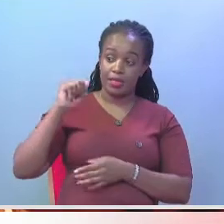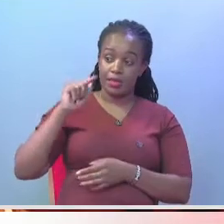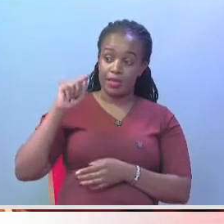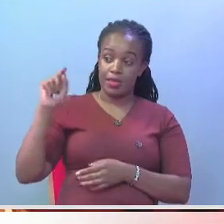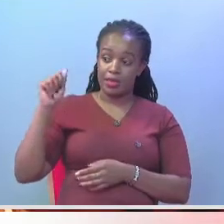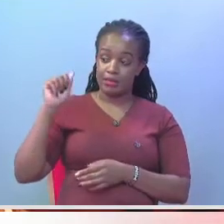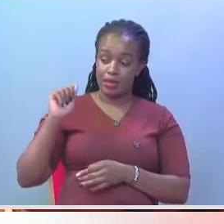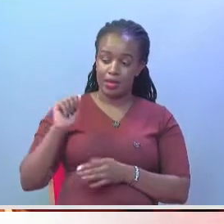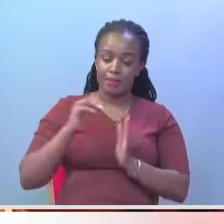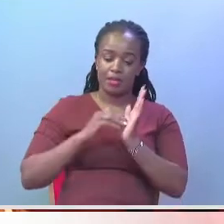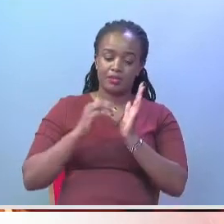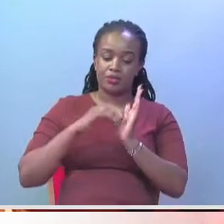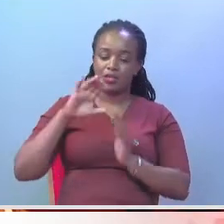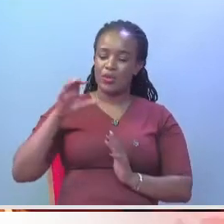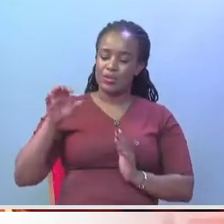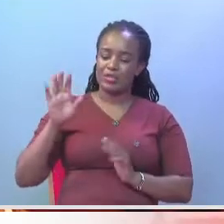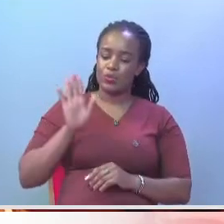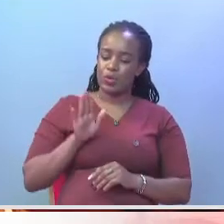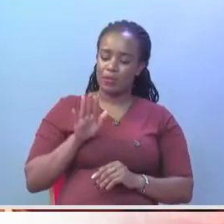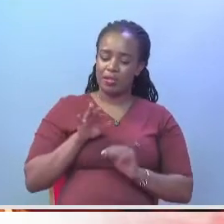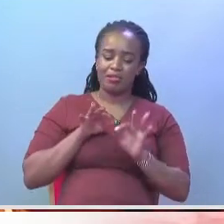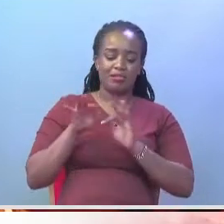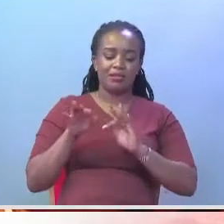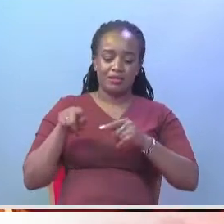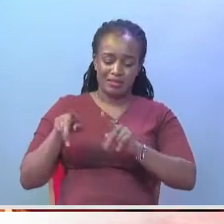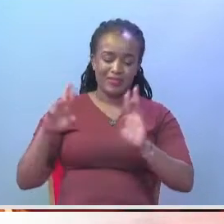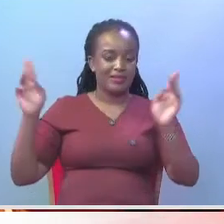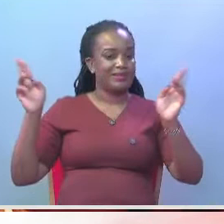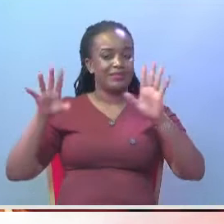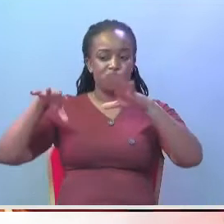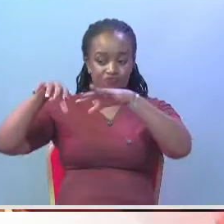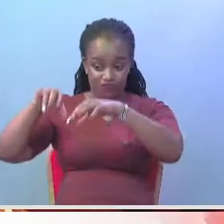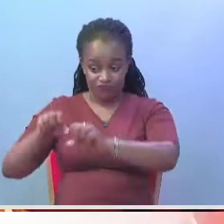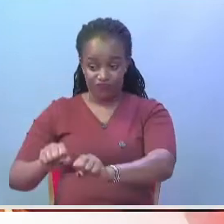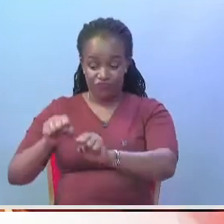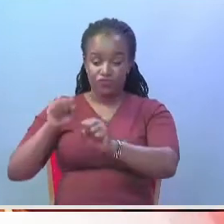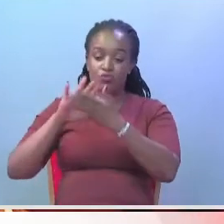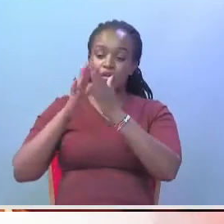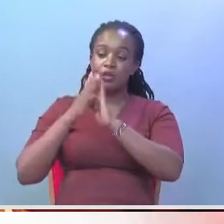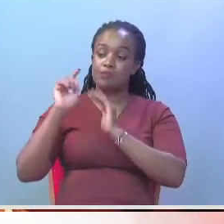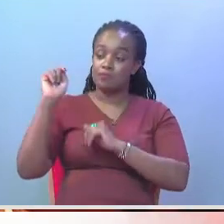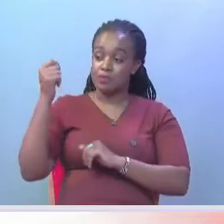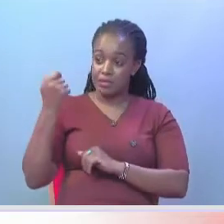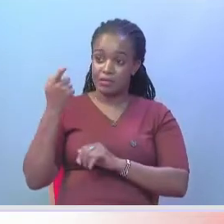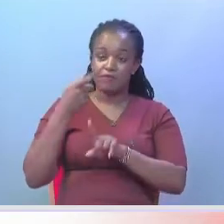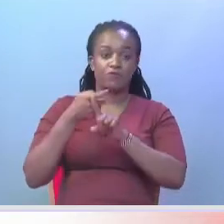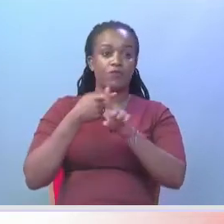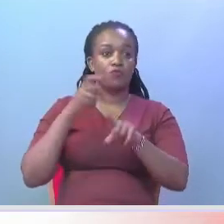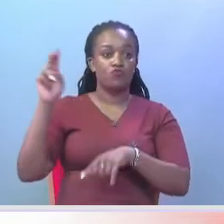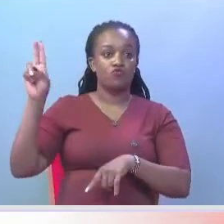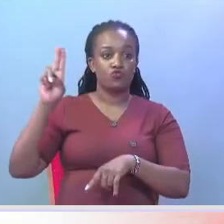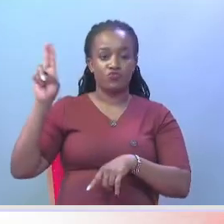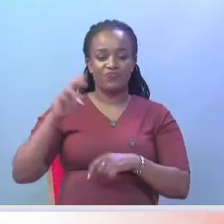Kalonzo said he is well positioned to take over from President Uhuru Kenyatta following his wealth of experience.